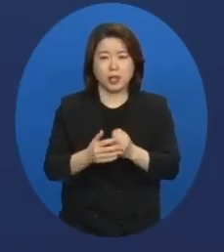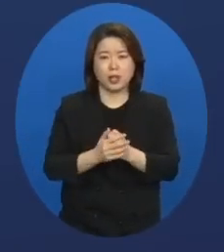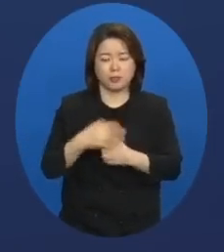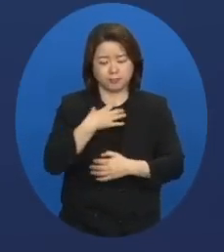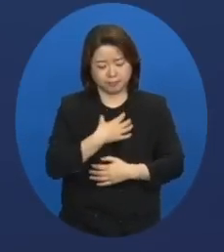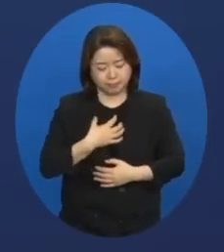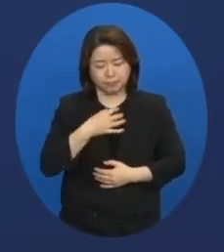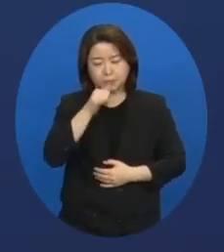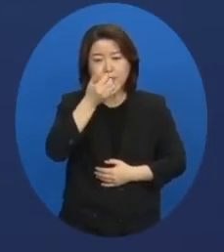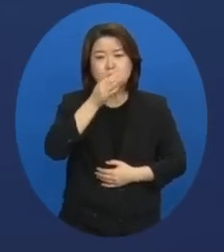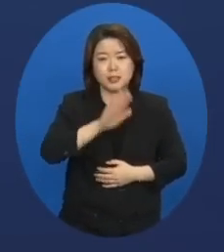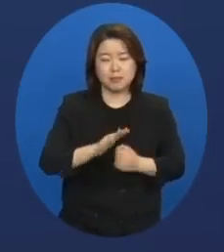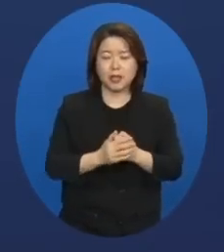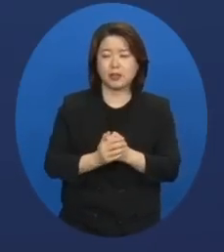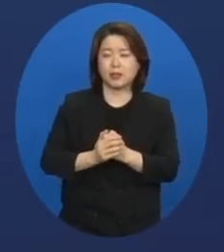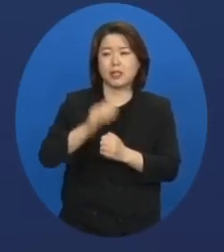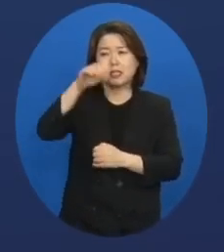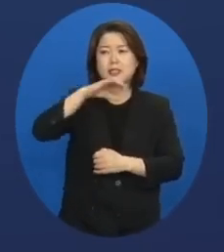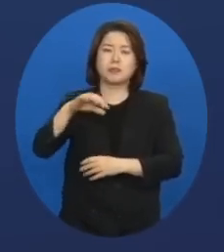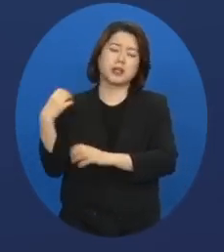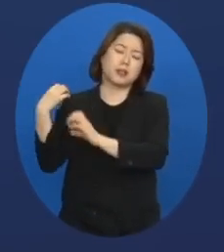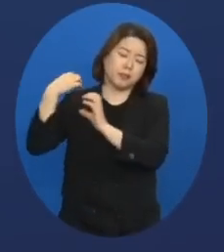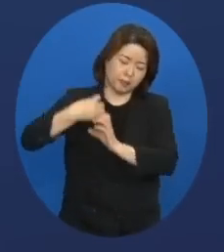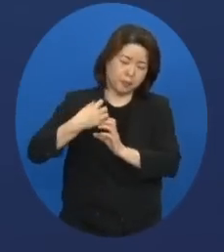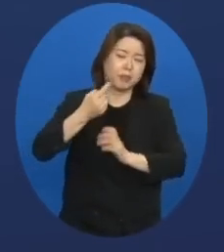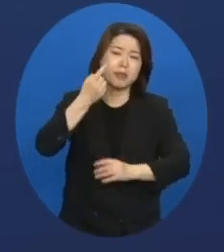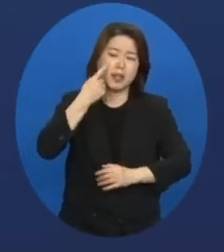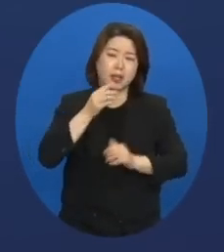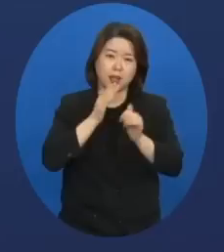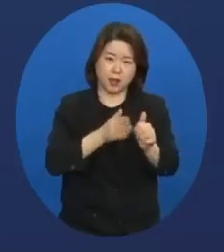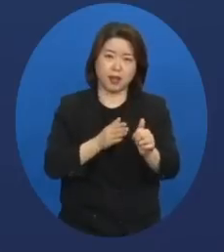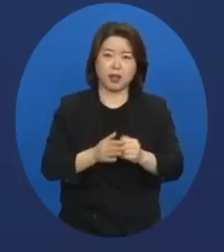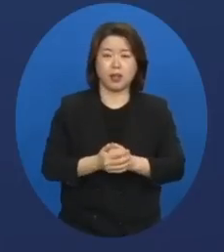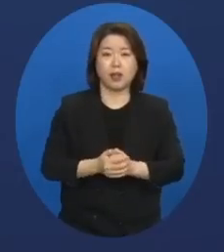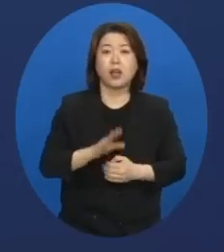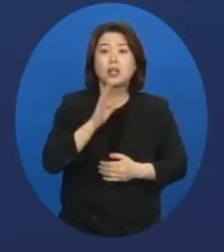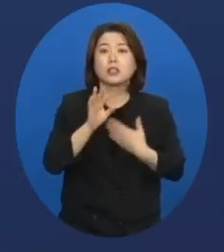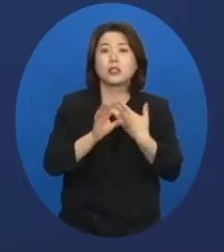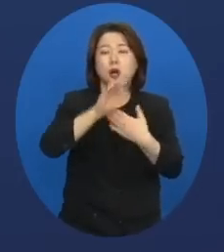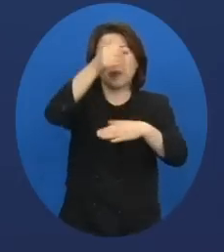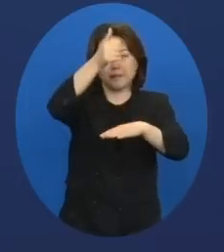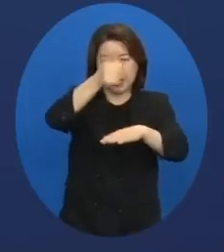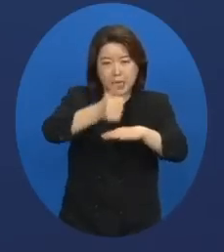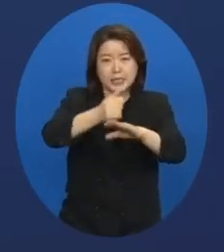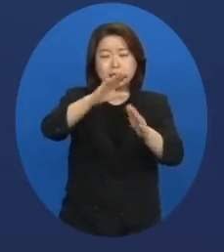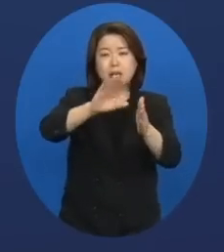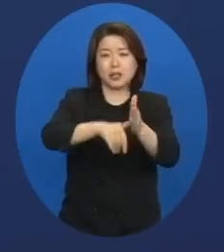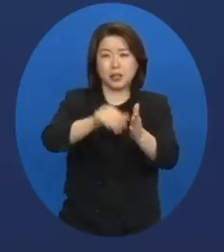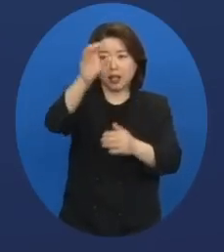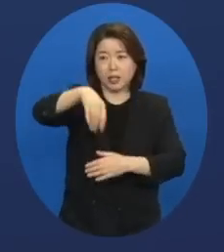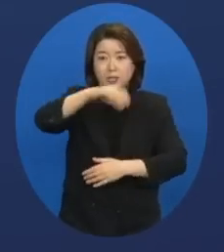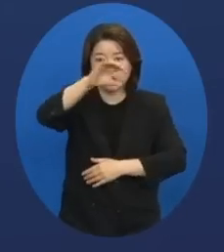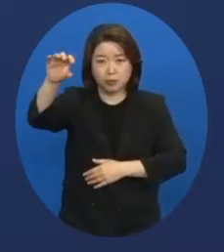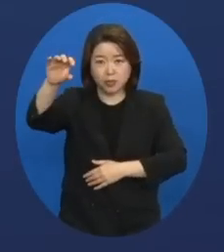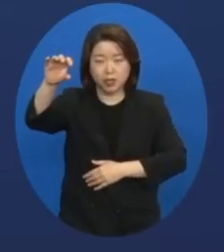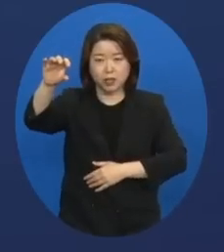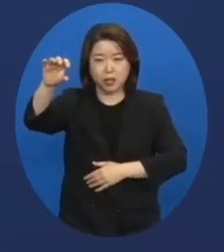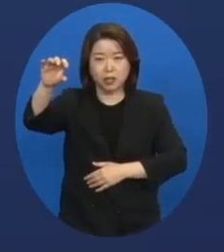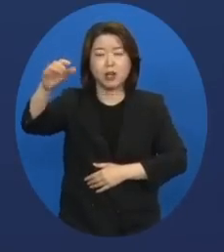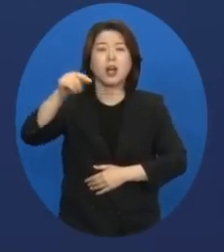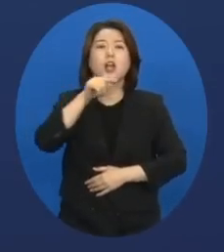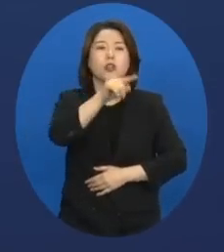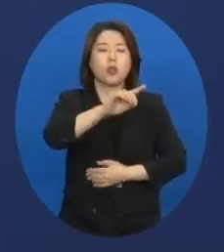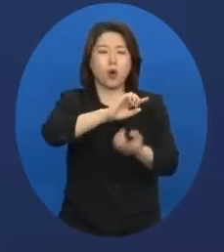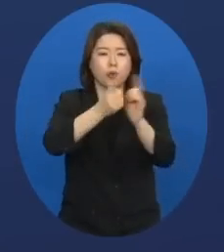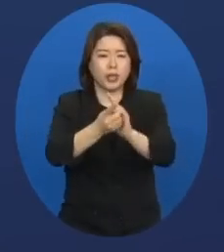괴로워도 십자가를 지라. 그러면 마지막 때 십자가가